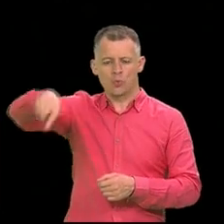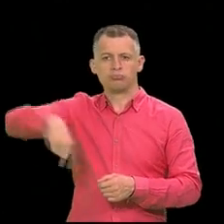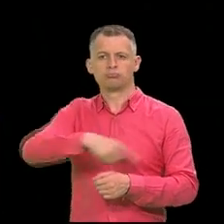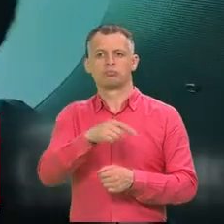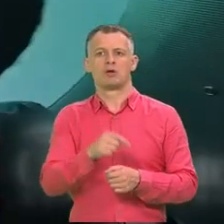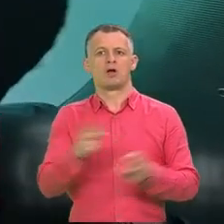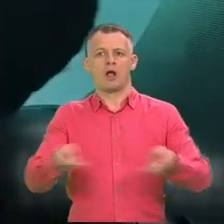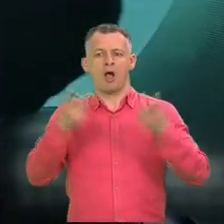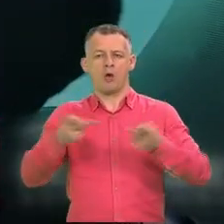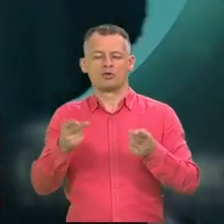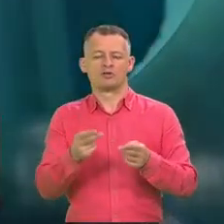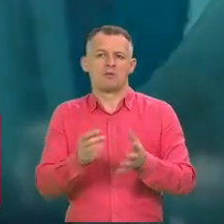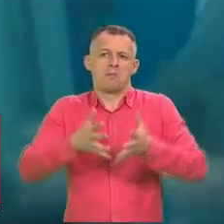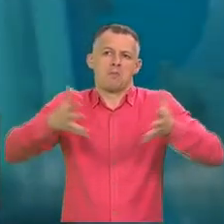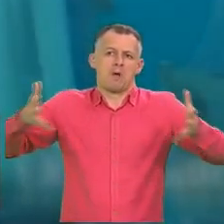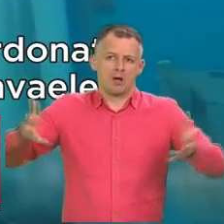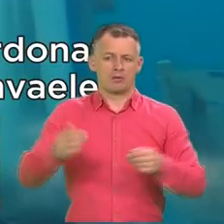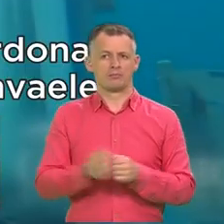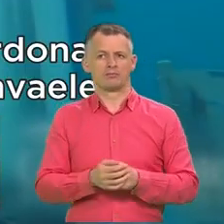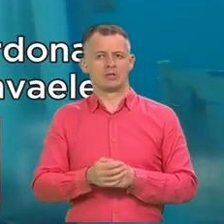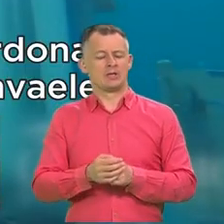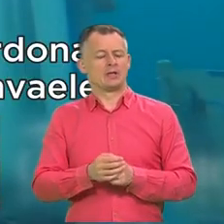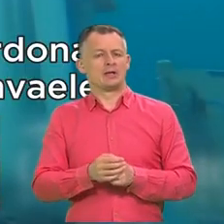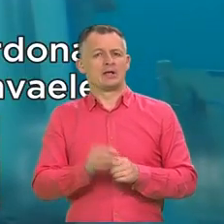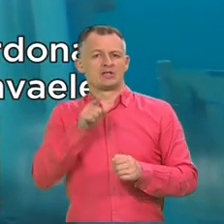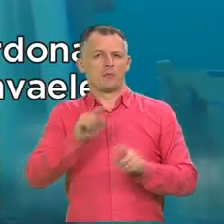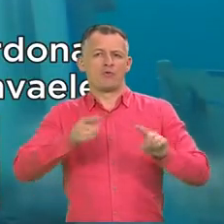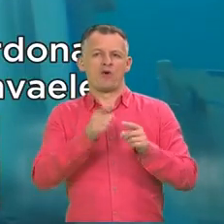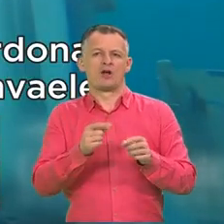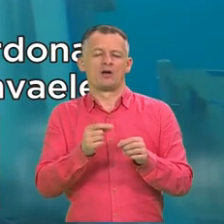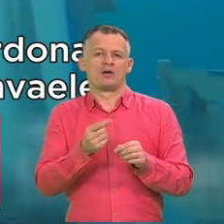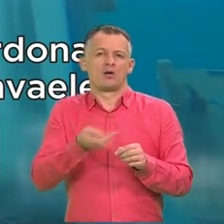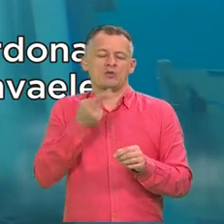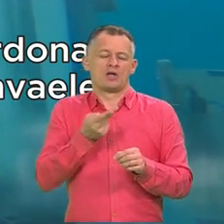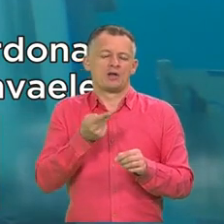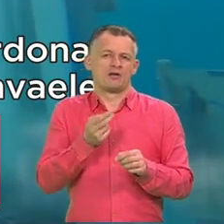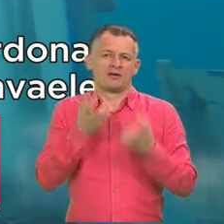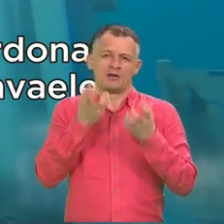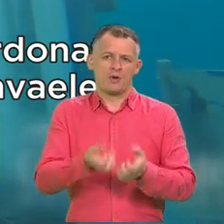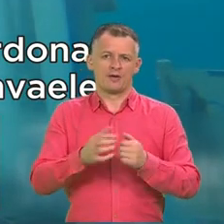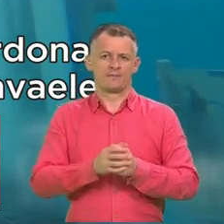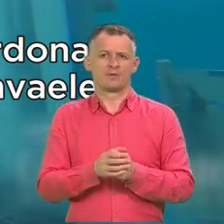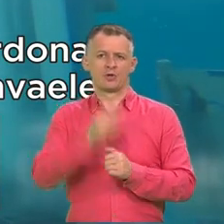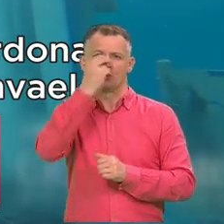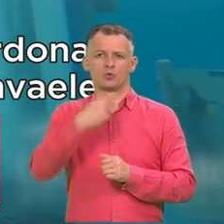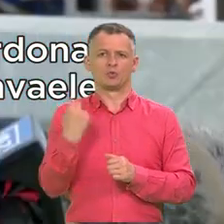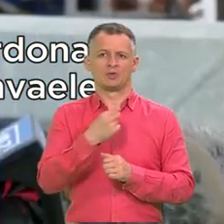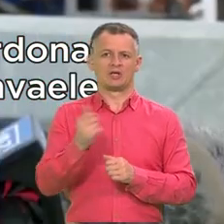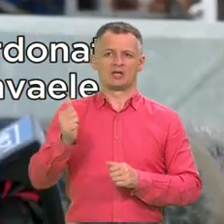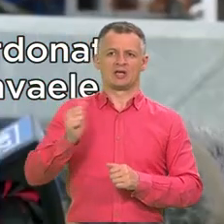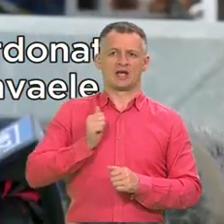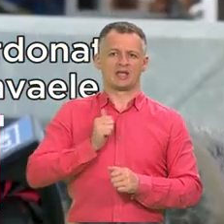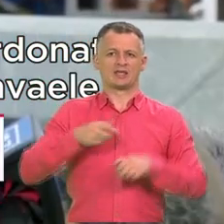asta micșorează șansele de a găsi submersibilul. Since Sunday, the Coast Guard has coordinated search efforts with the US and Canadian Coast